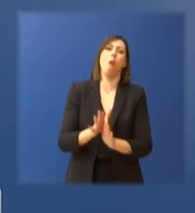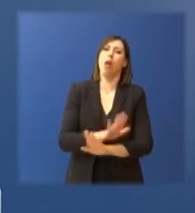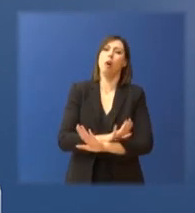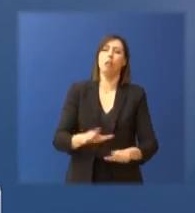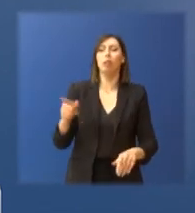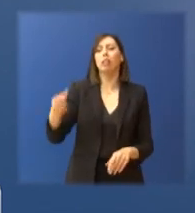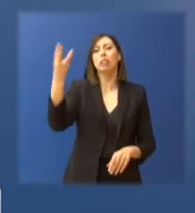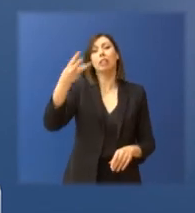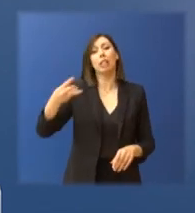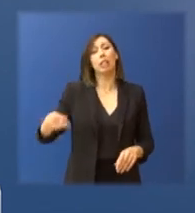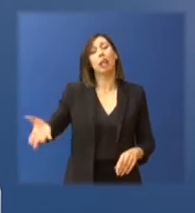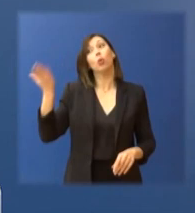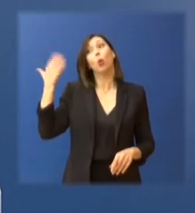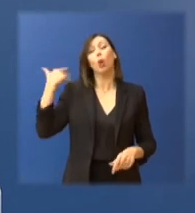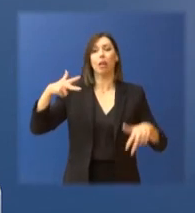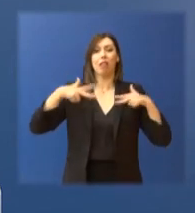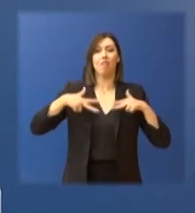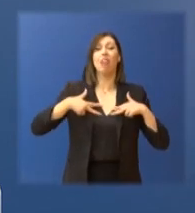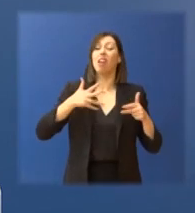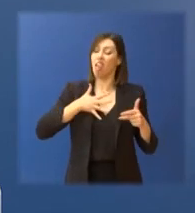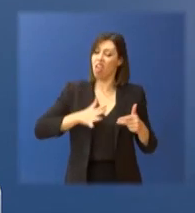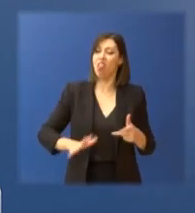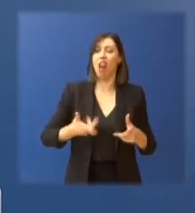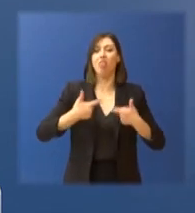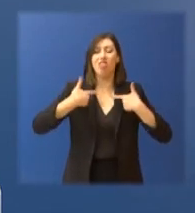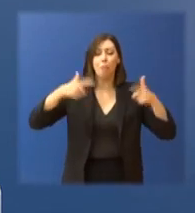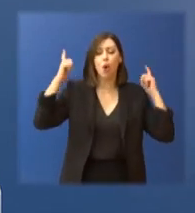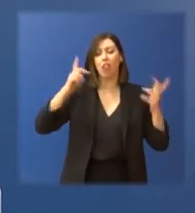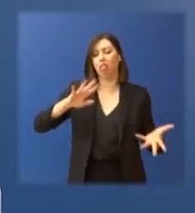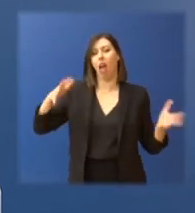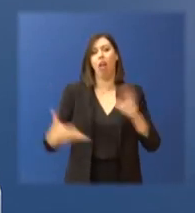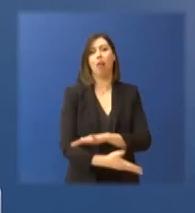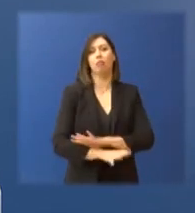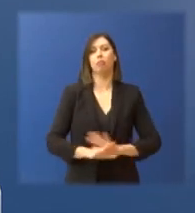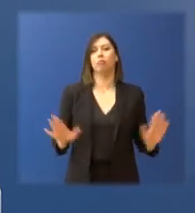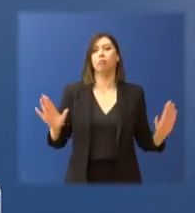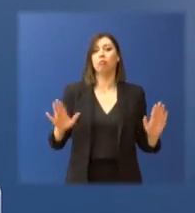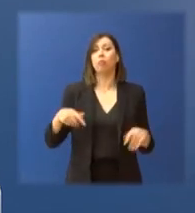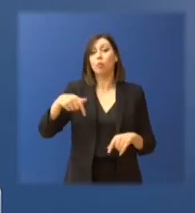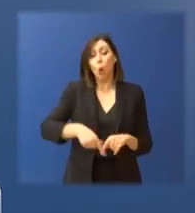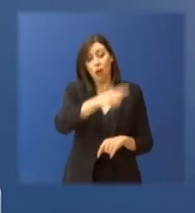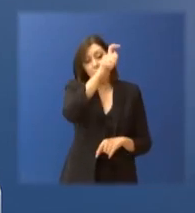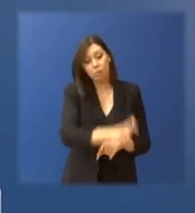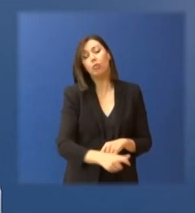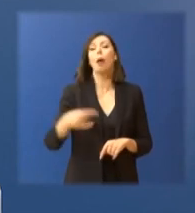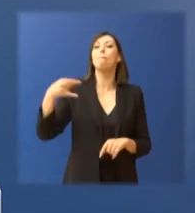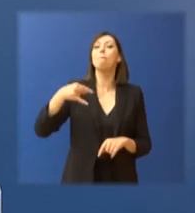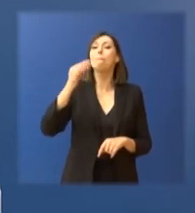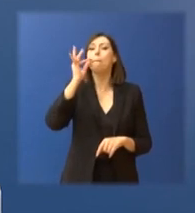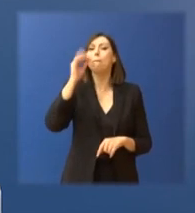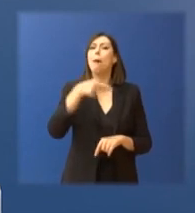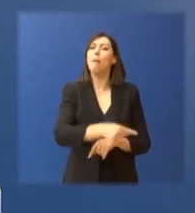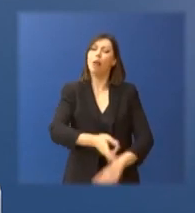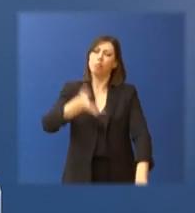ΣΥΡΙΖΑ κατά την περίοδο της διακυβέρνησής του. Ο κύριος Παπάς δικάστηκε και καταδικάστηκε ομόφωνα από τους φυσικούς του